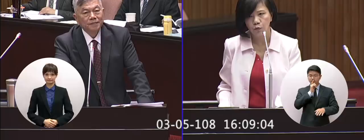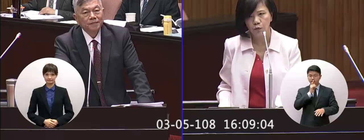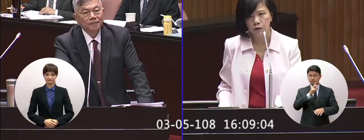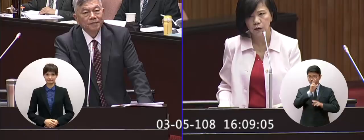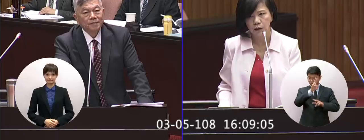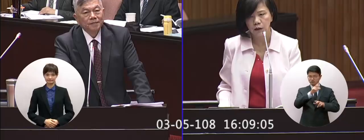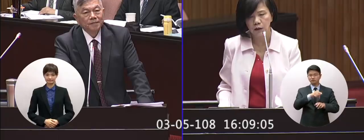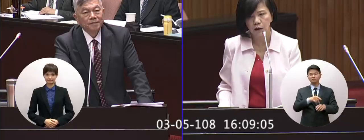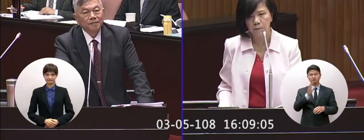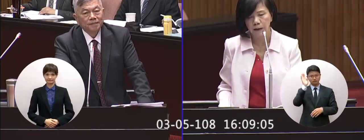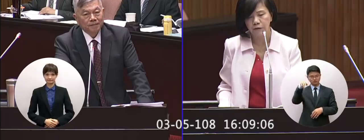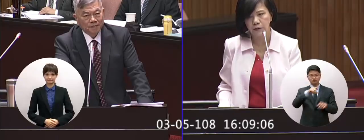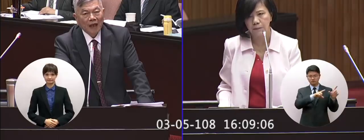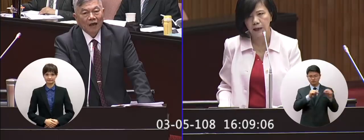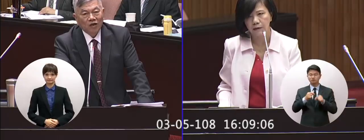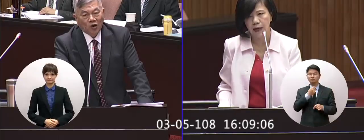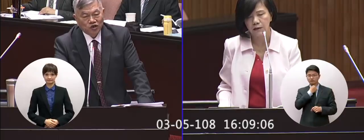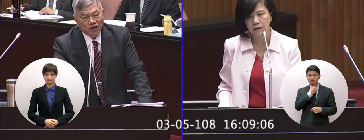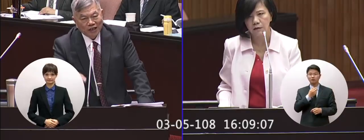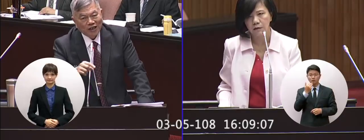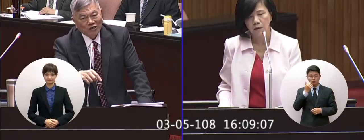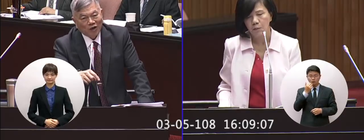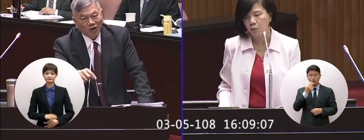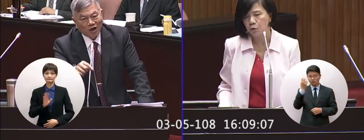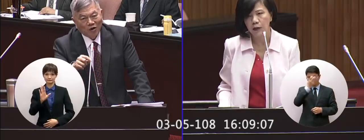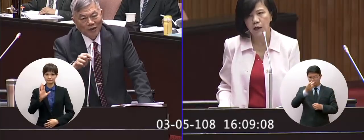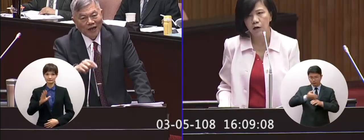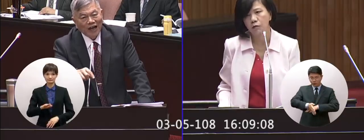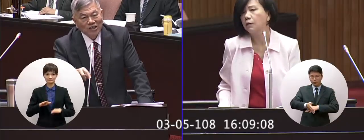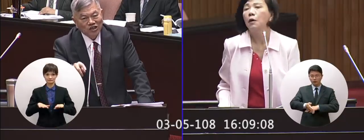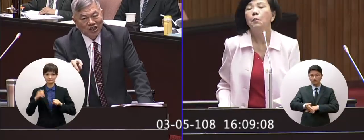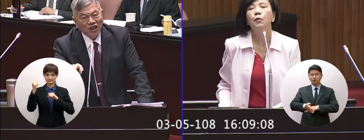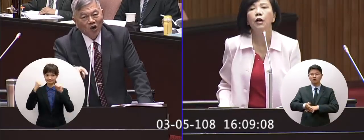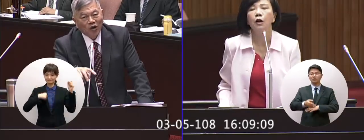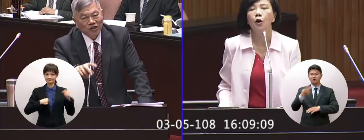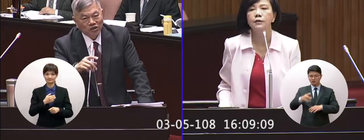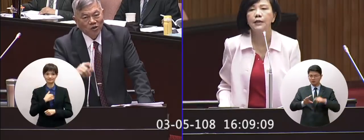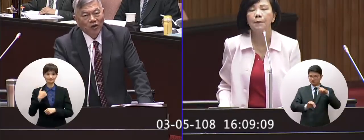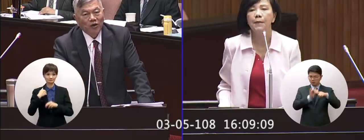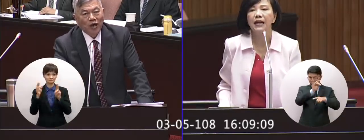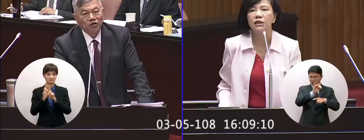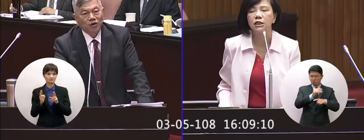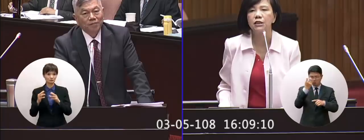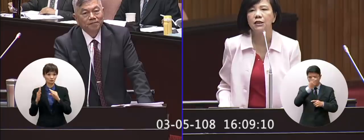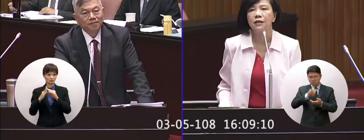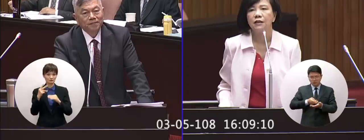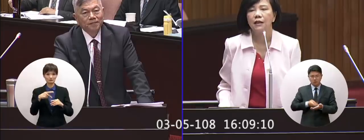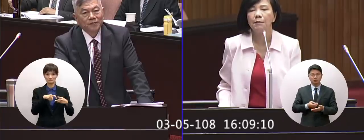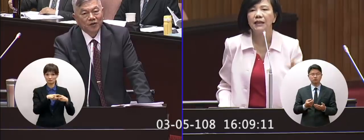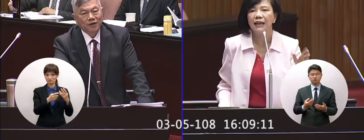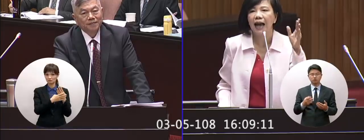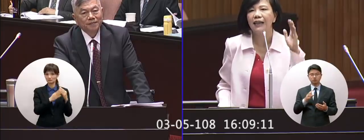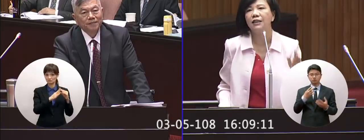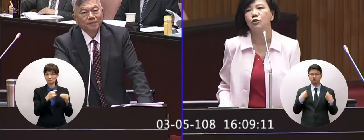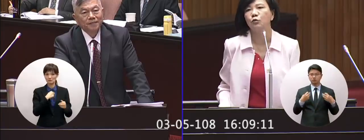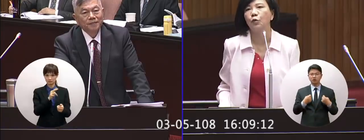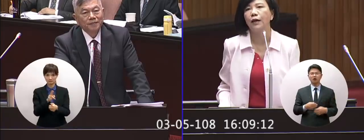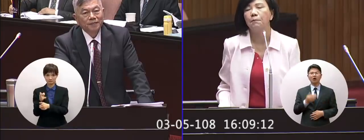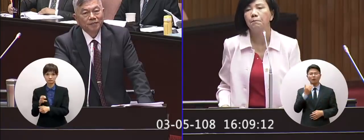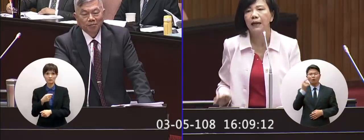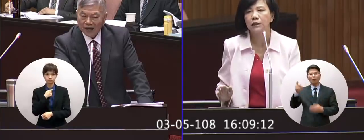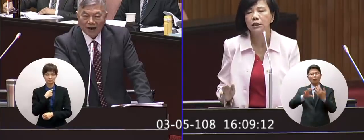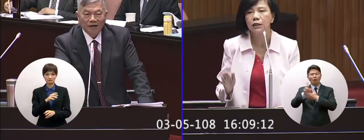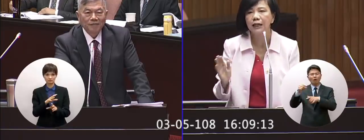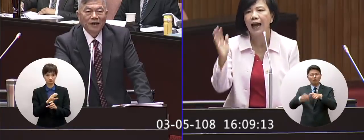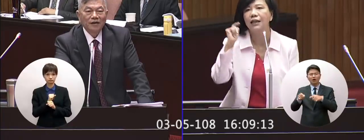审核通过的一定要百分之百达成。 有，今天早上我跟我们能源局跟工业局都有要求。 不能够在每次他们一 I 你就